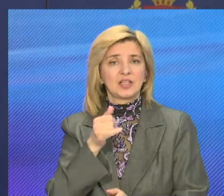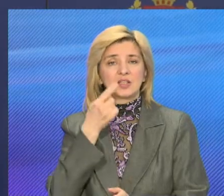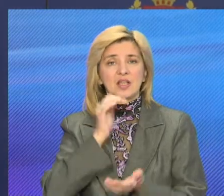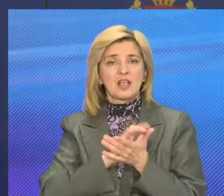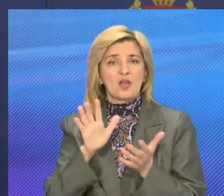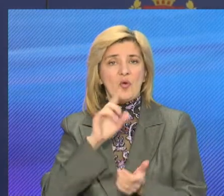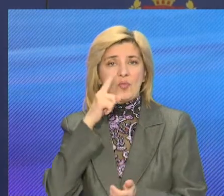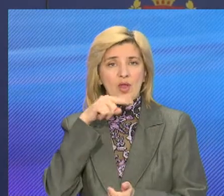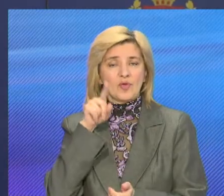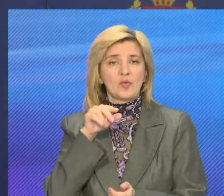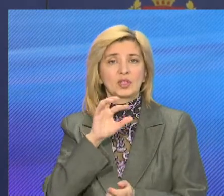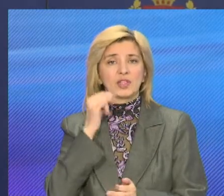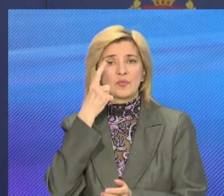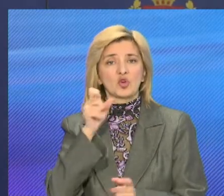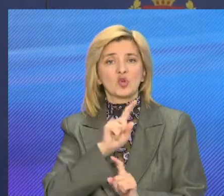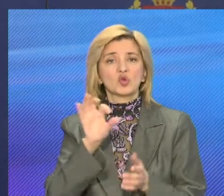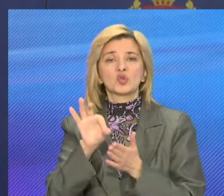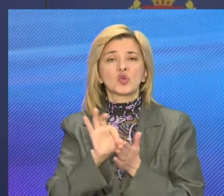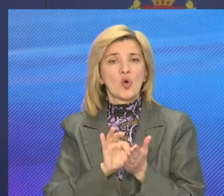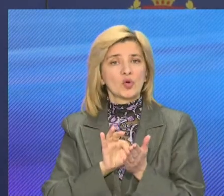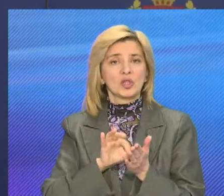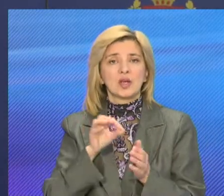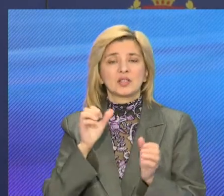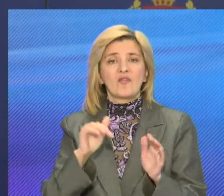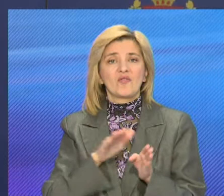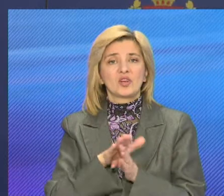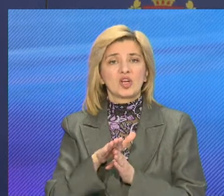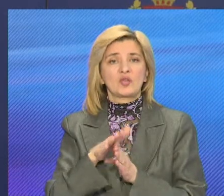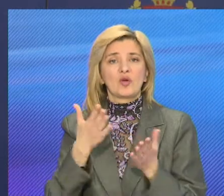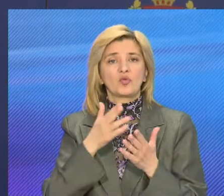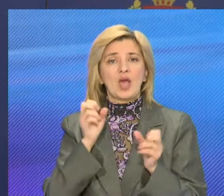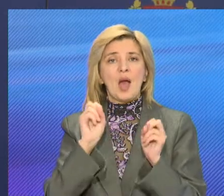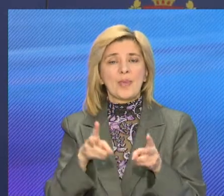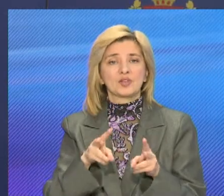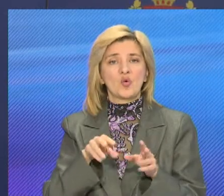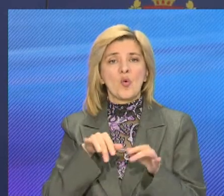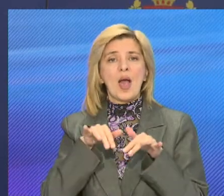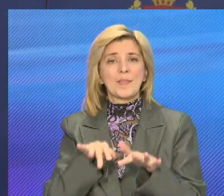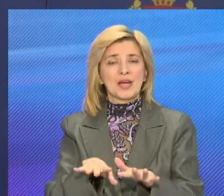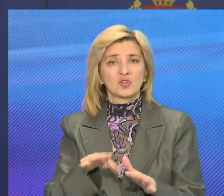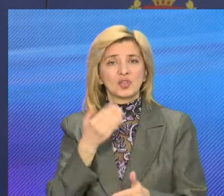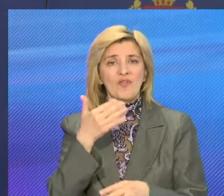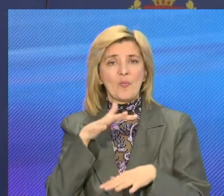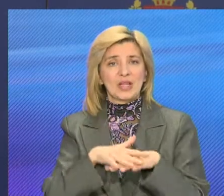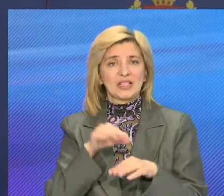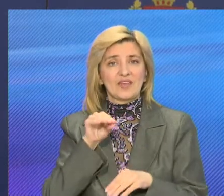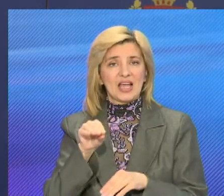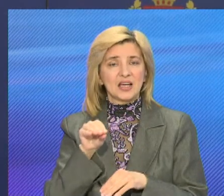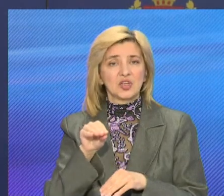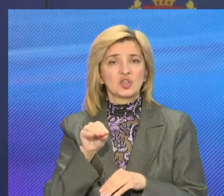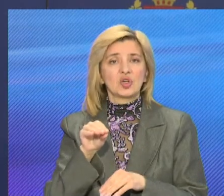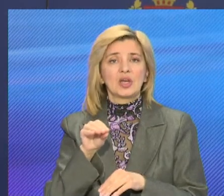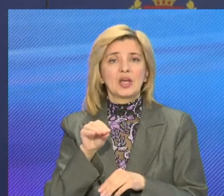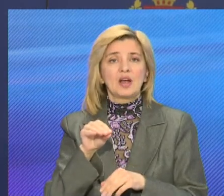срочно именно в этот момент совершают какую-то опасную операцию с его банковской картой. А ведь, если задуматься, это уже у кого-то есть